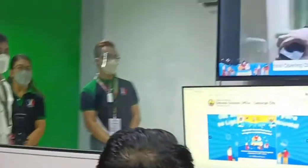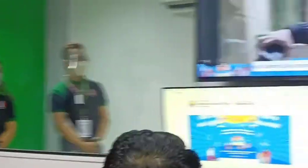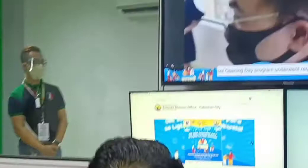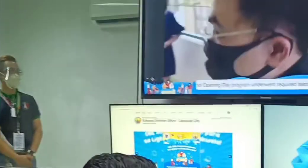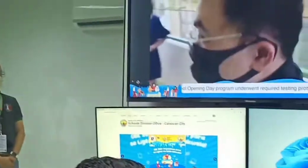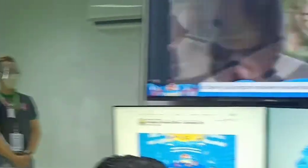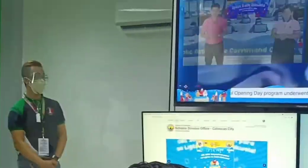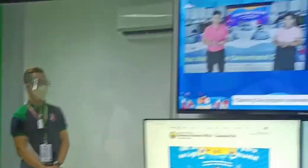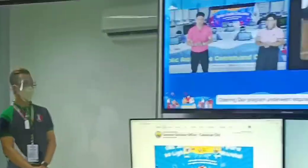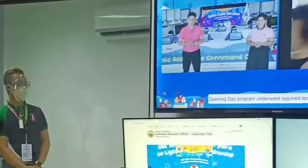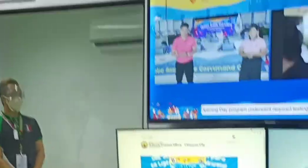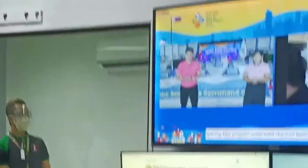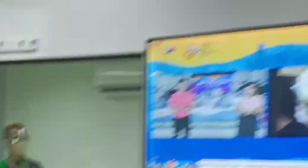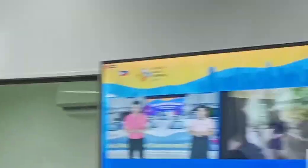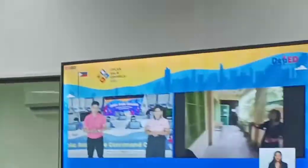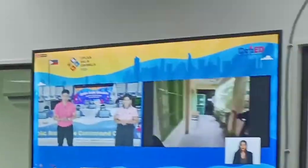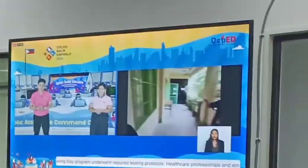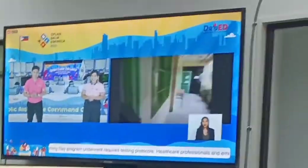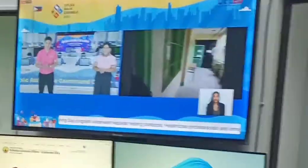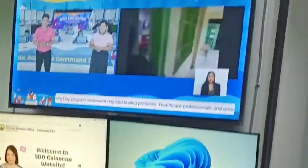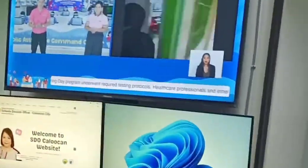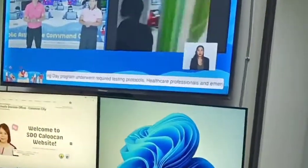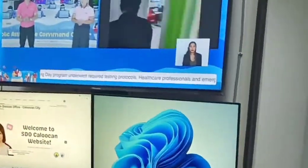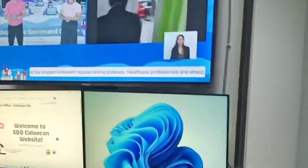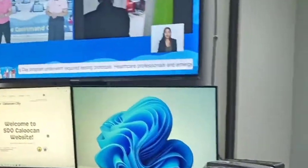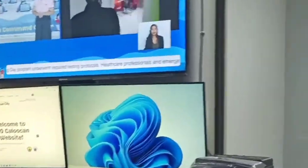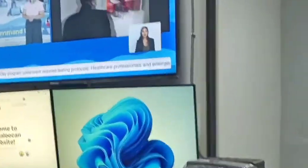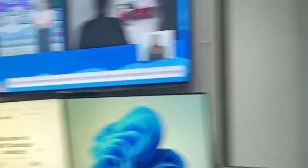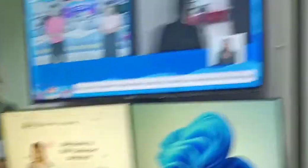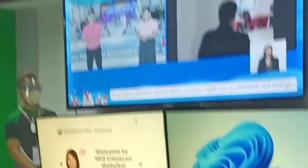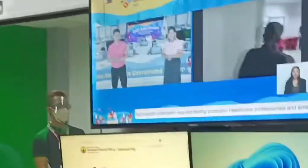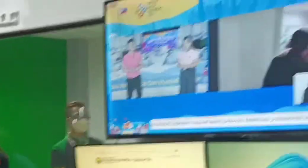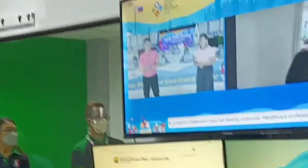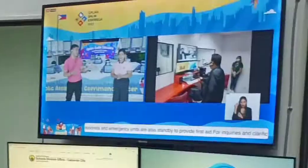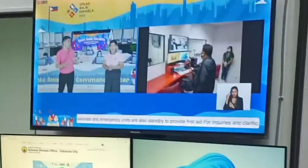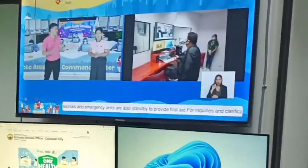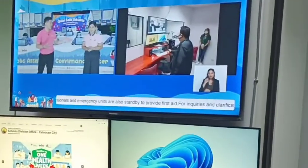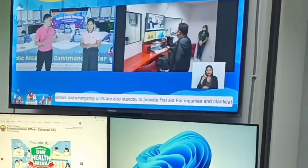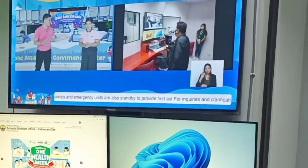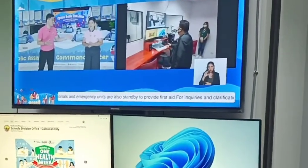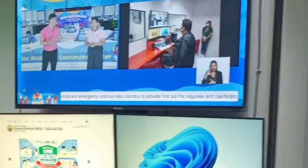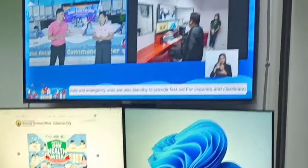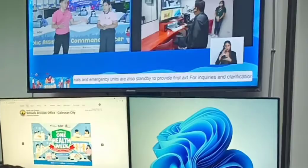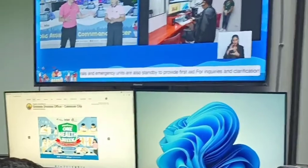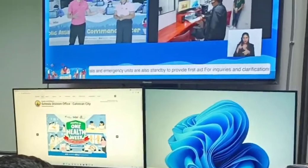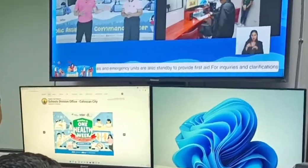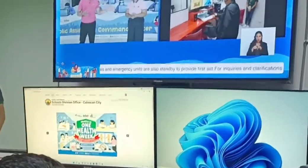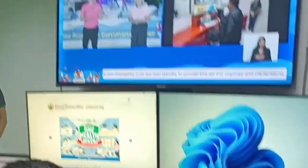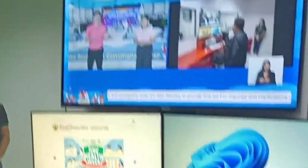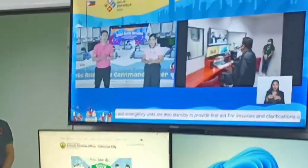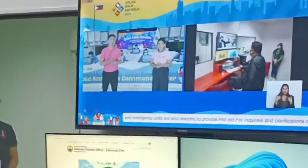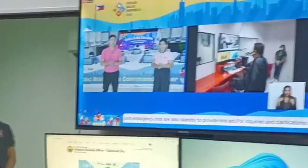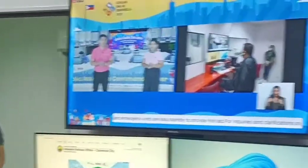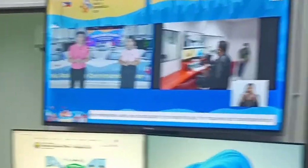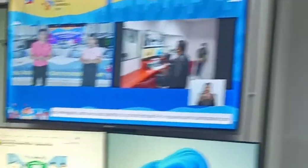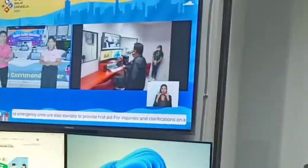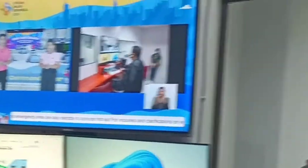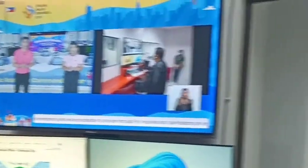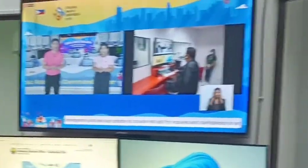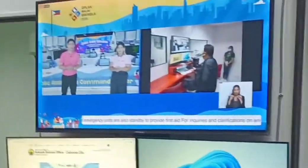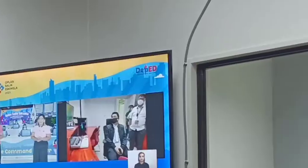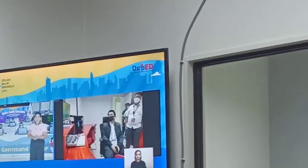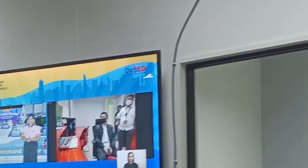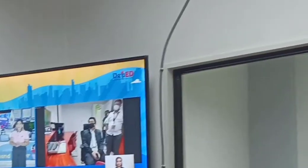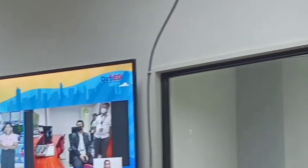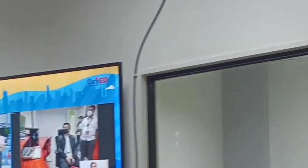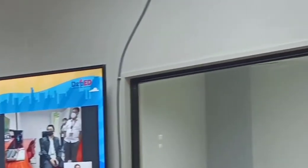ang kagawaran ng Brigada Pagbasa na isinagawa natin last Friday, huling araw natin to, Teacher Pam, at kasama rito ang ating education